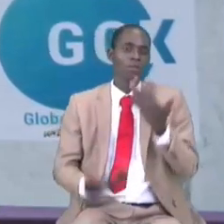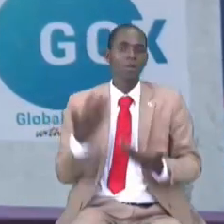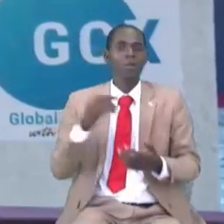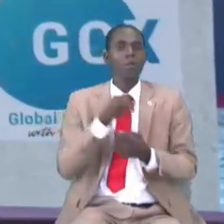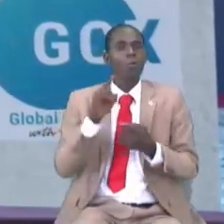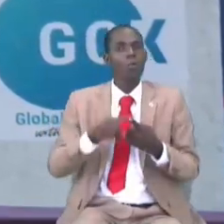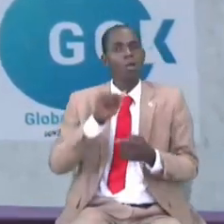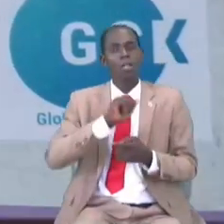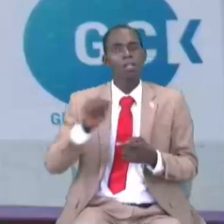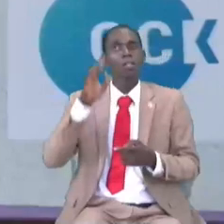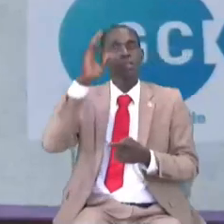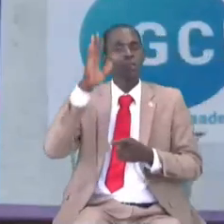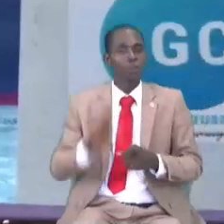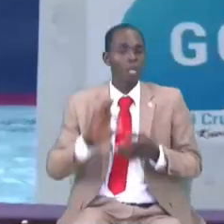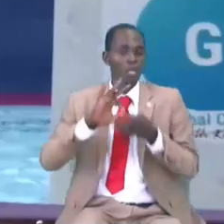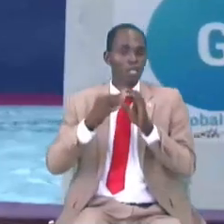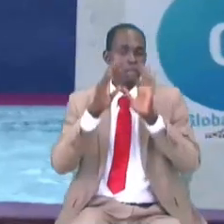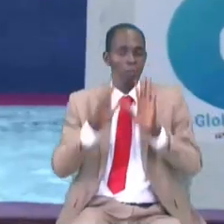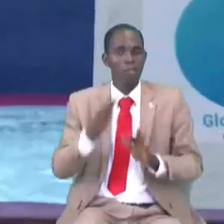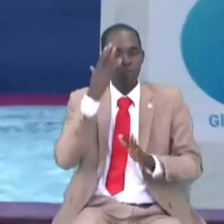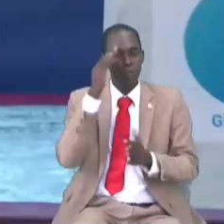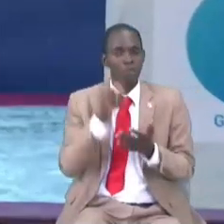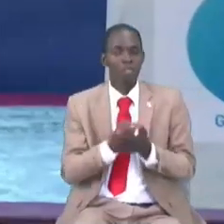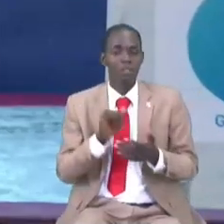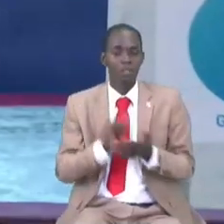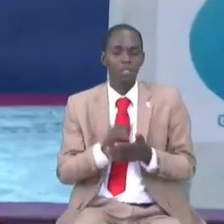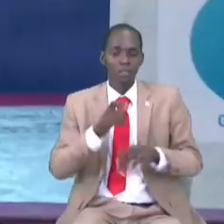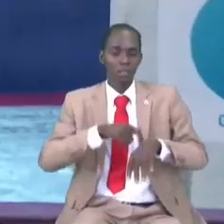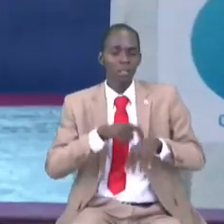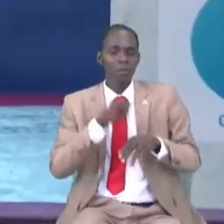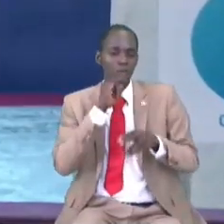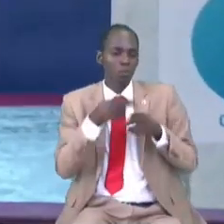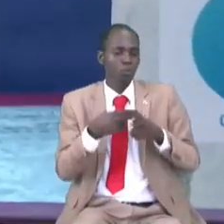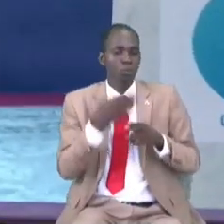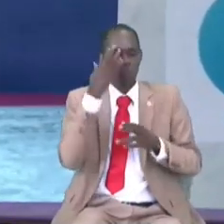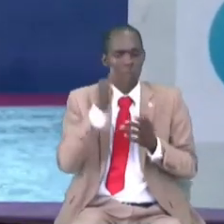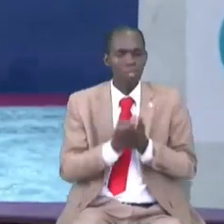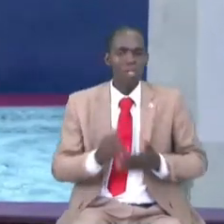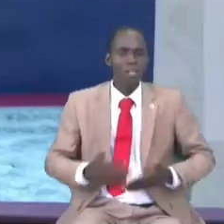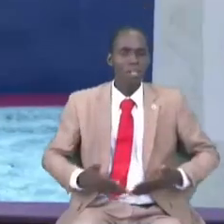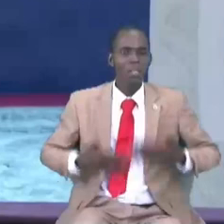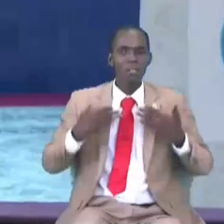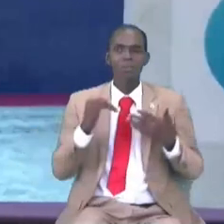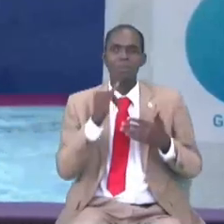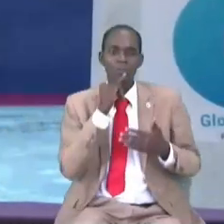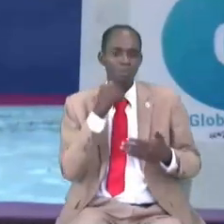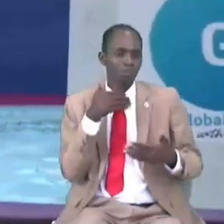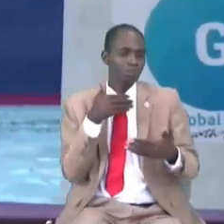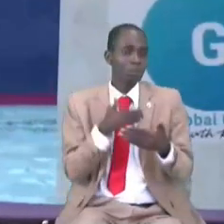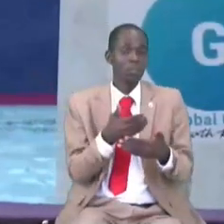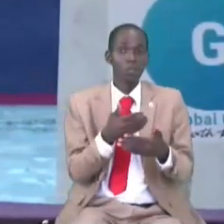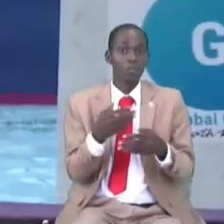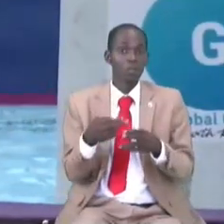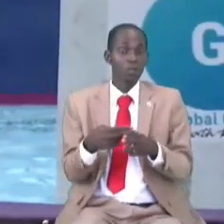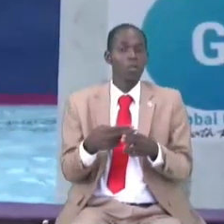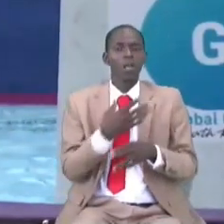le temps est court, il sent que la vie est brève, et il sait que si nous continuons dans nos péchés, la cognée